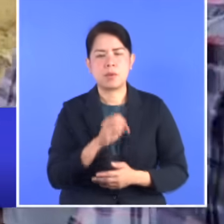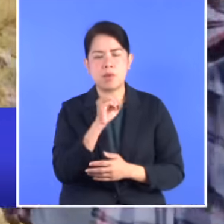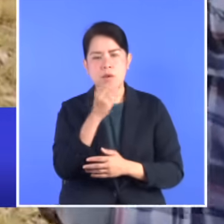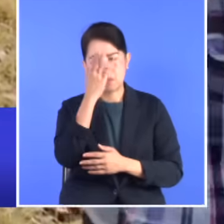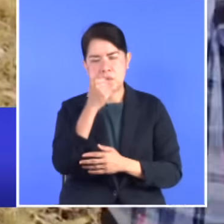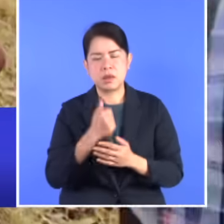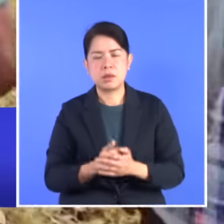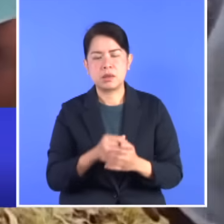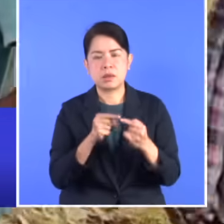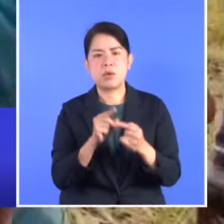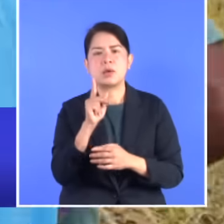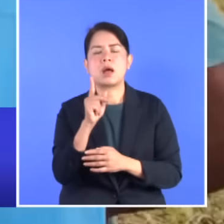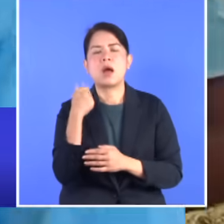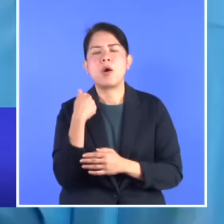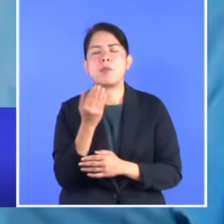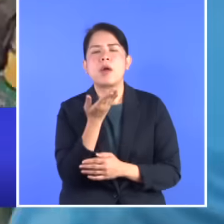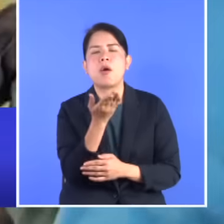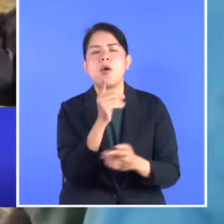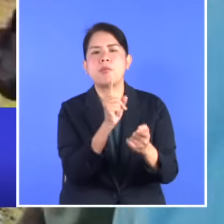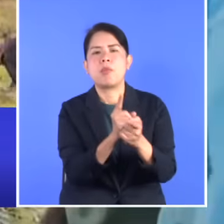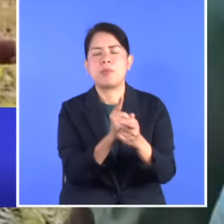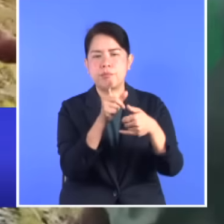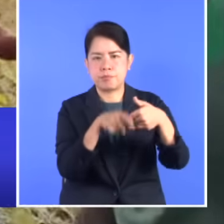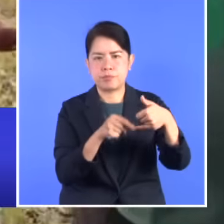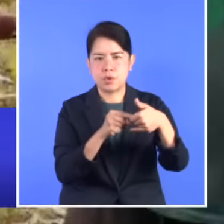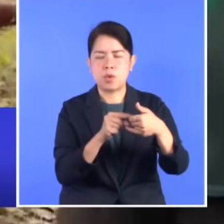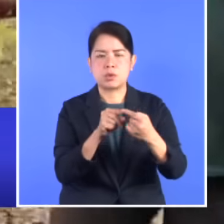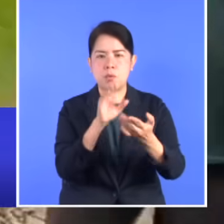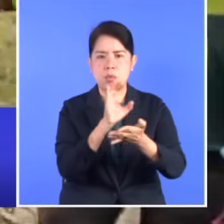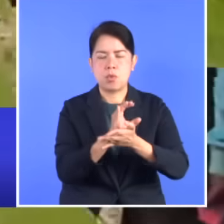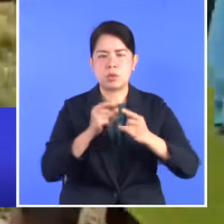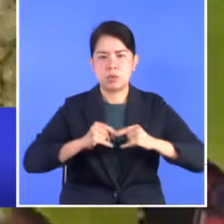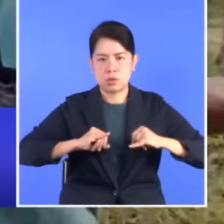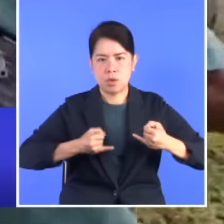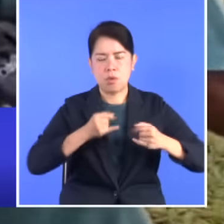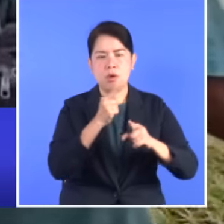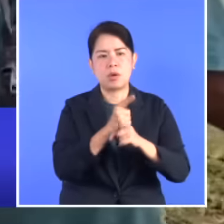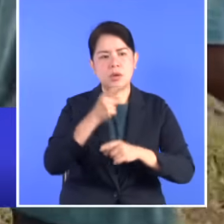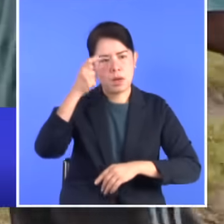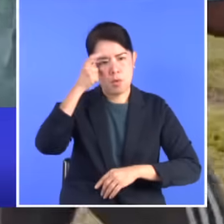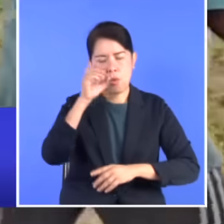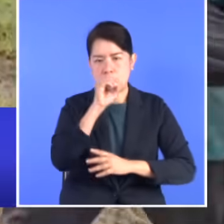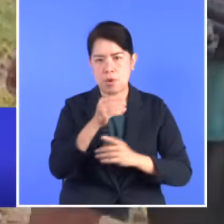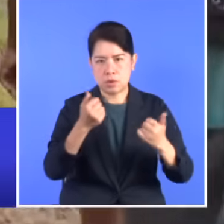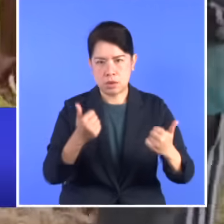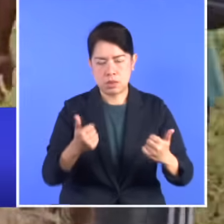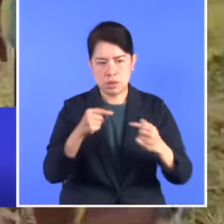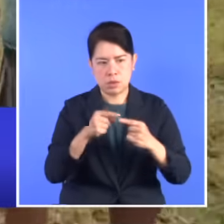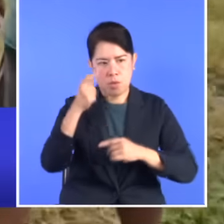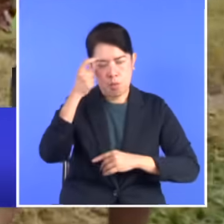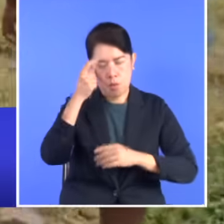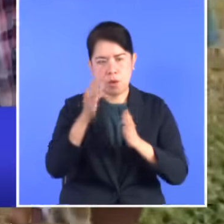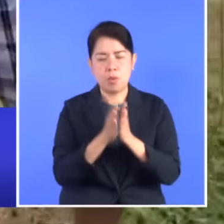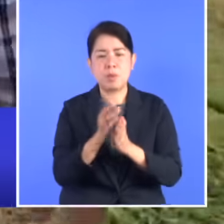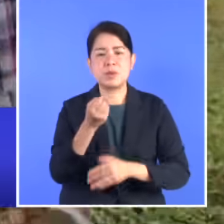ว่านักข่าวไปก็เลยให้พบว่าอย่างนั้นผู้กองสุรสิทธิ์เนี่ยเจ้าของวัวบอกว่าตอนนี้มีวัวอยู่ทั้งหมด14ตัวจำนวน